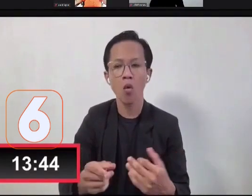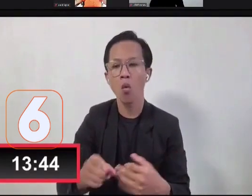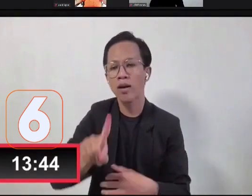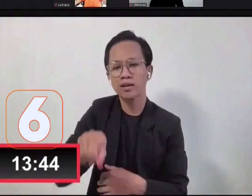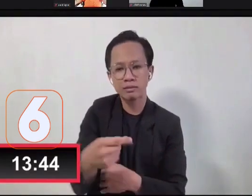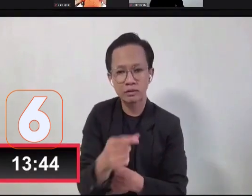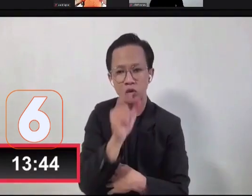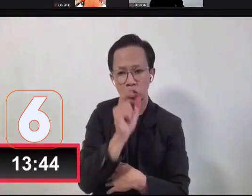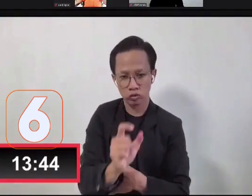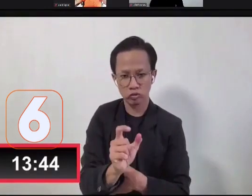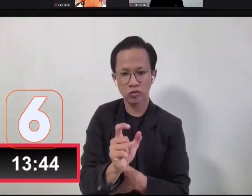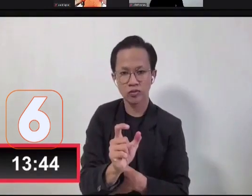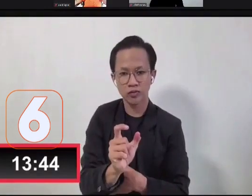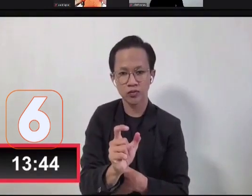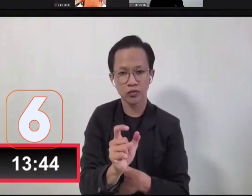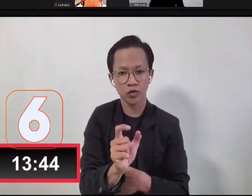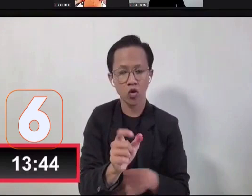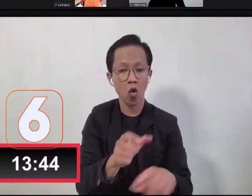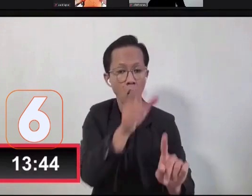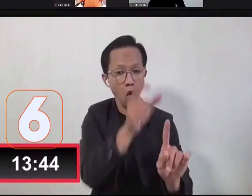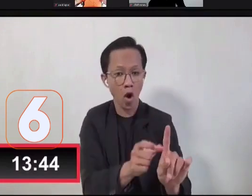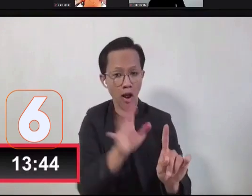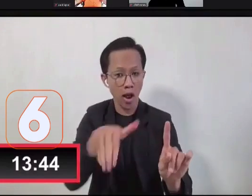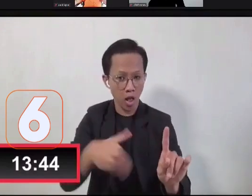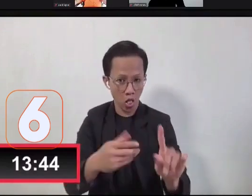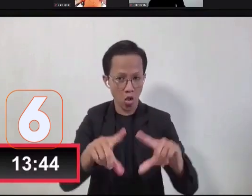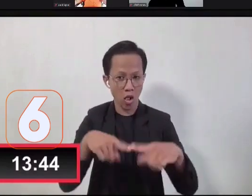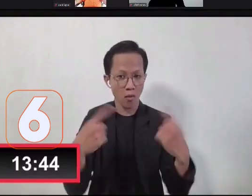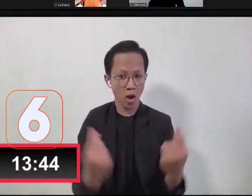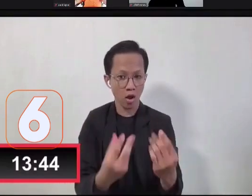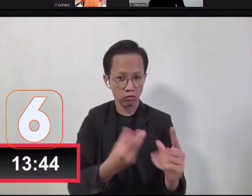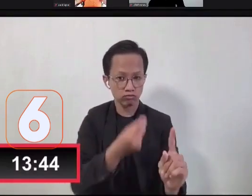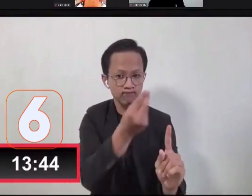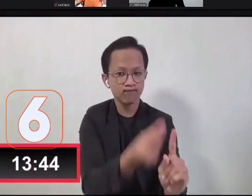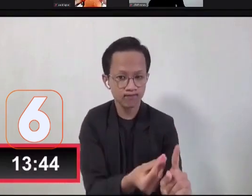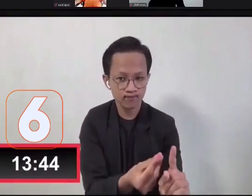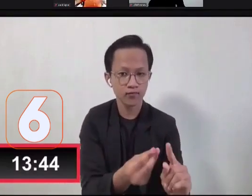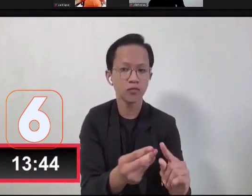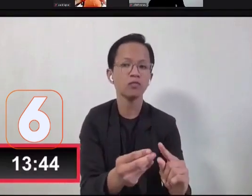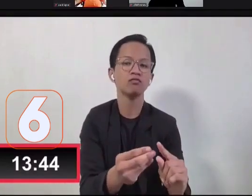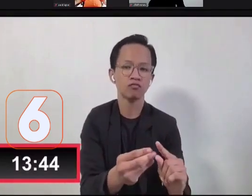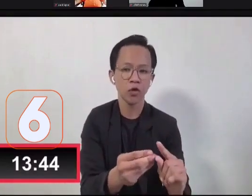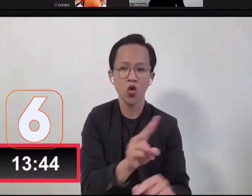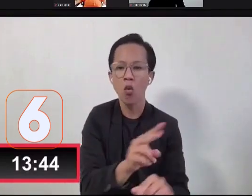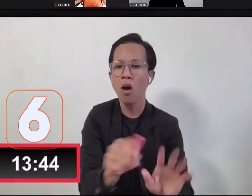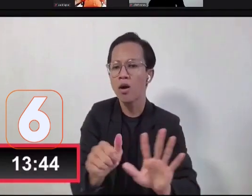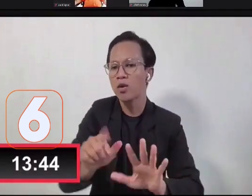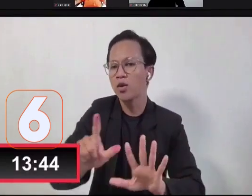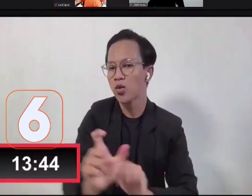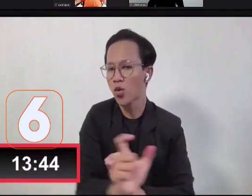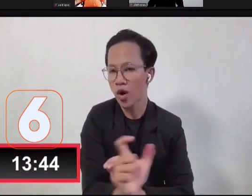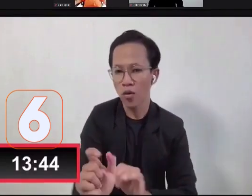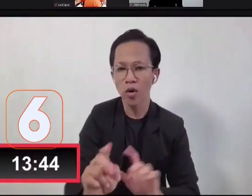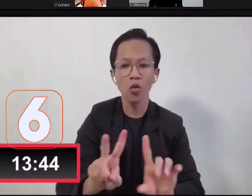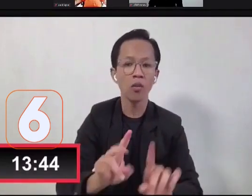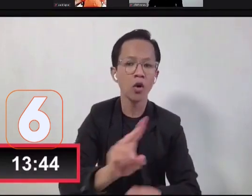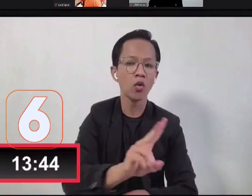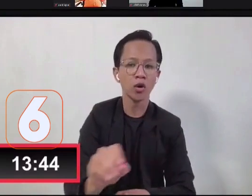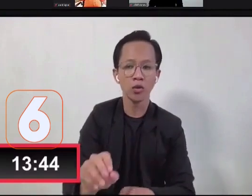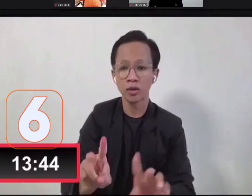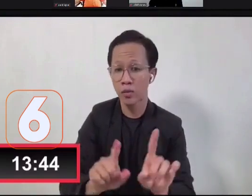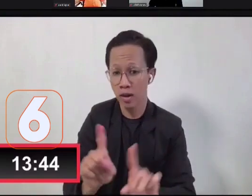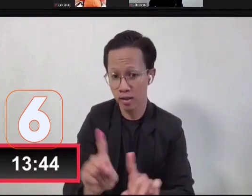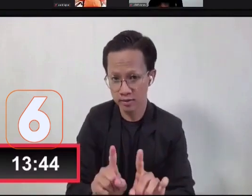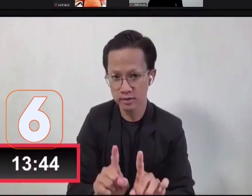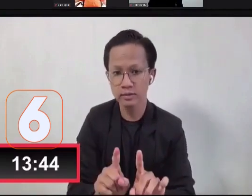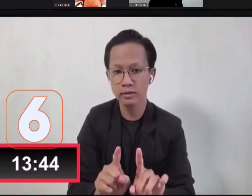diberikan kepada seseorang atau lembaga di dalam pikiran kedua angka 267 undang-undang 12 2011 Oleh karena itu kata dapat